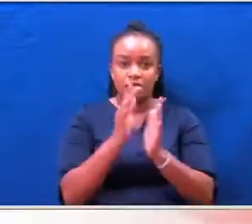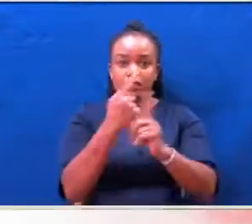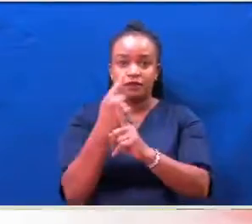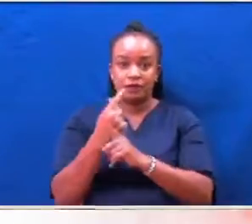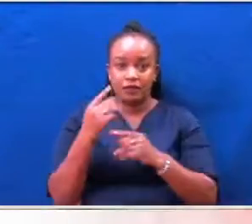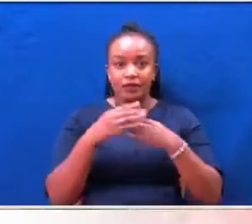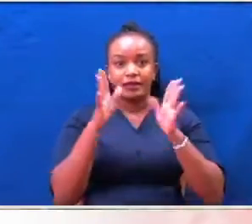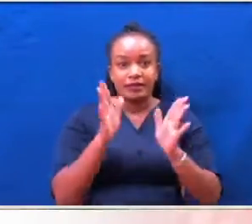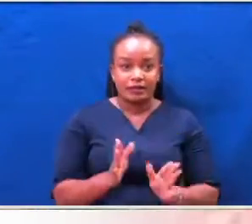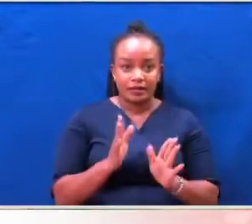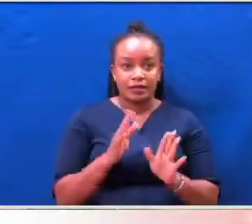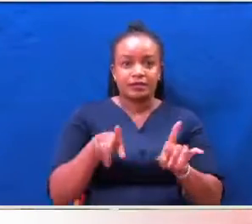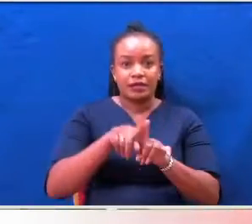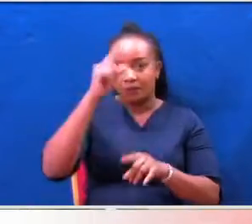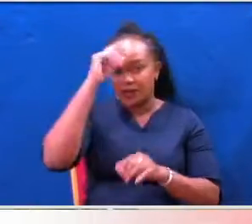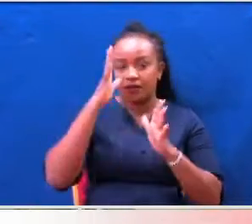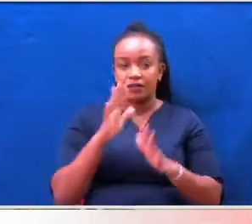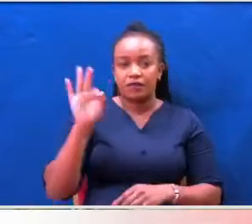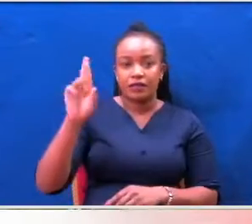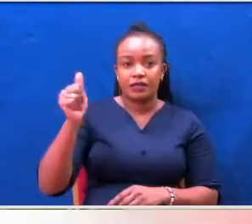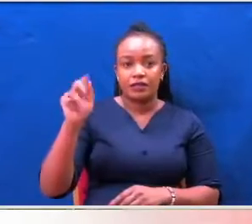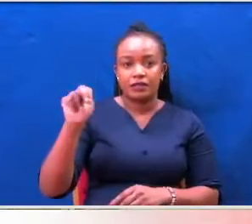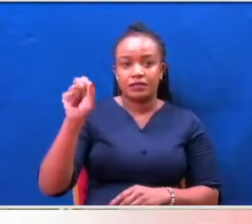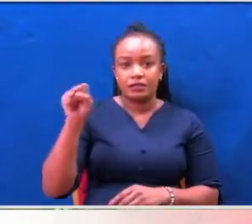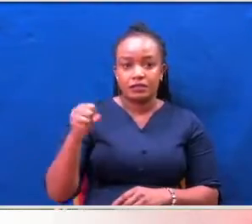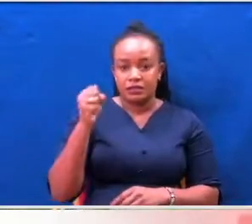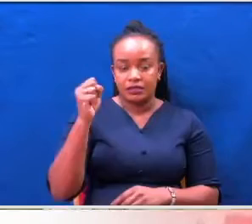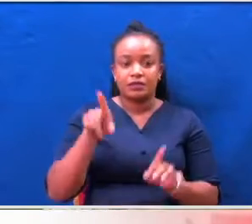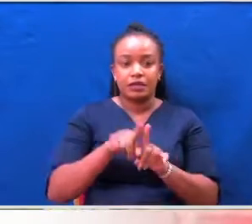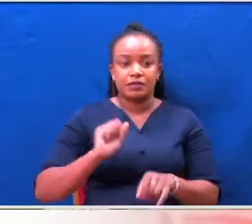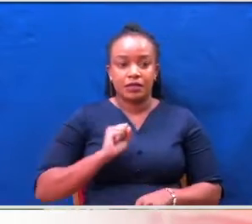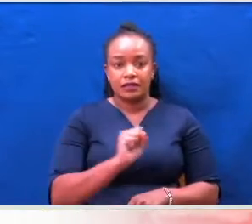wa Nyandarua Francis Kimemia na seneta wa Nairobi Johnson Sakaja.